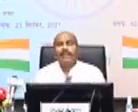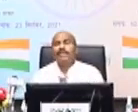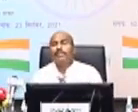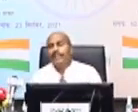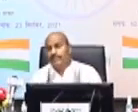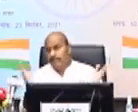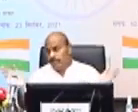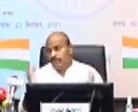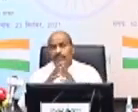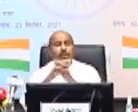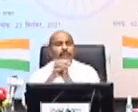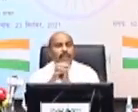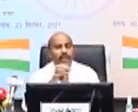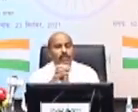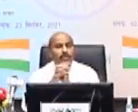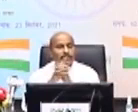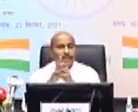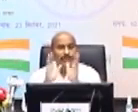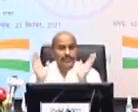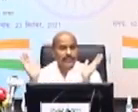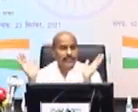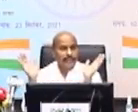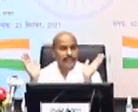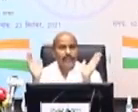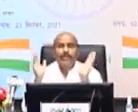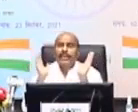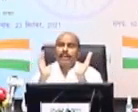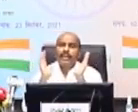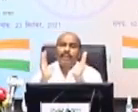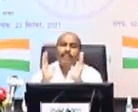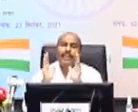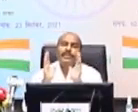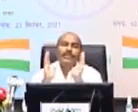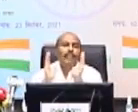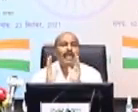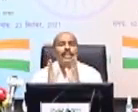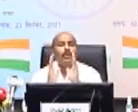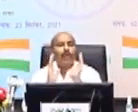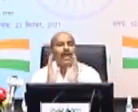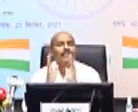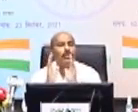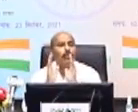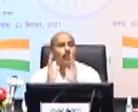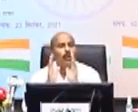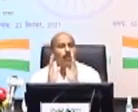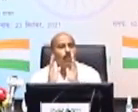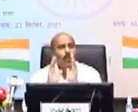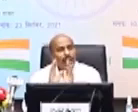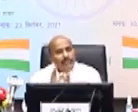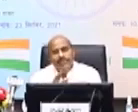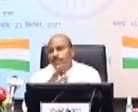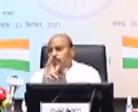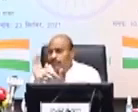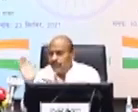द्वारा। मैं अक्सर हम अपने सहयोगी अधिकारियों से हम इस बात की चर्चा करते रहते हैं कि हमारे विभाग के जितने भी कार्यक्रमों का आयोजन हो,